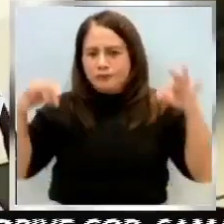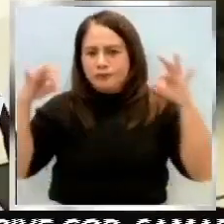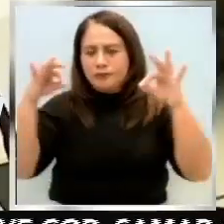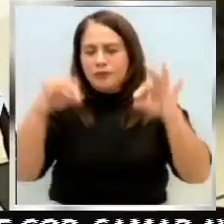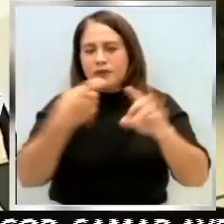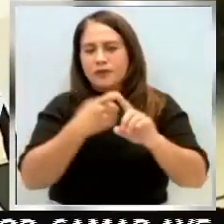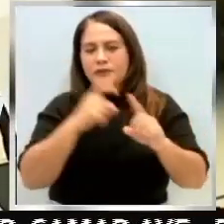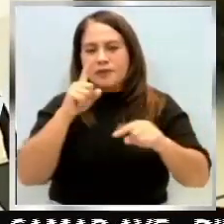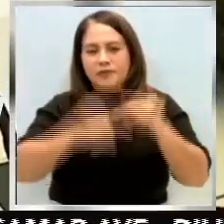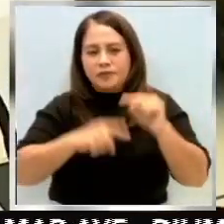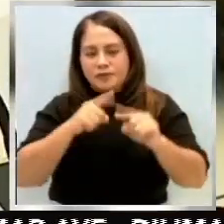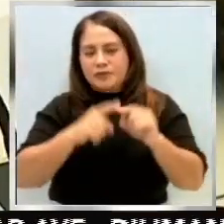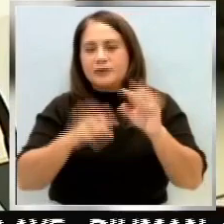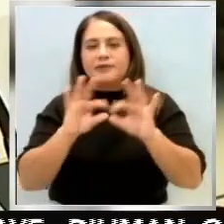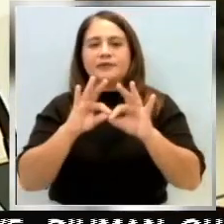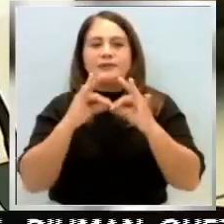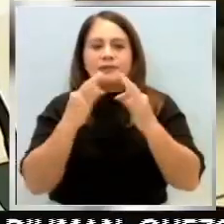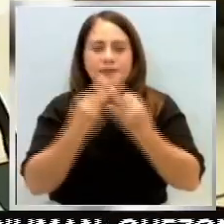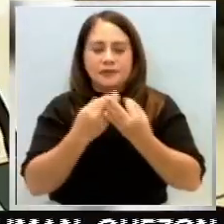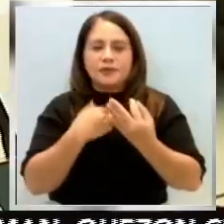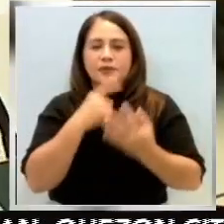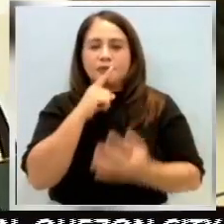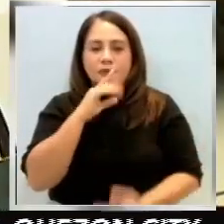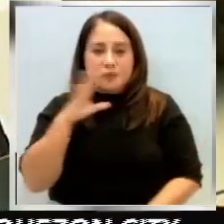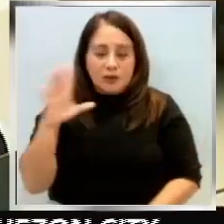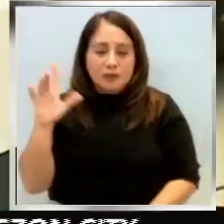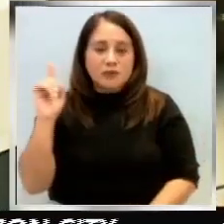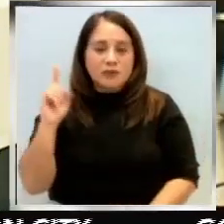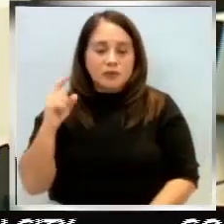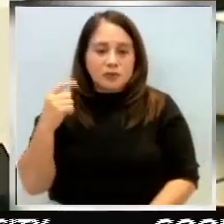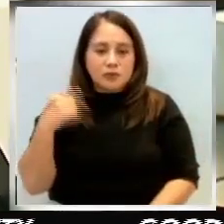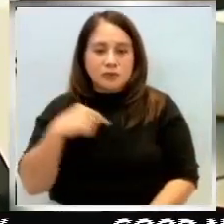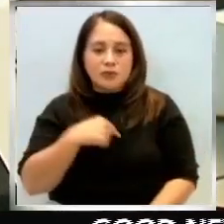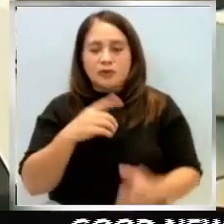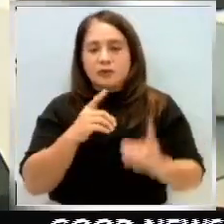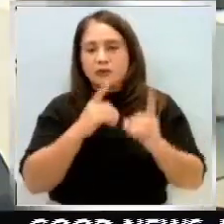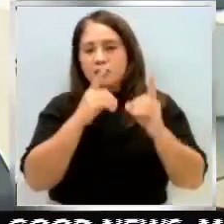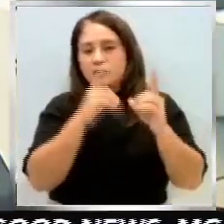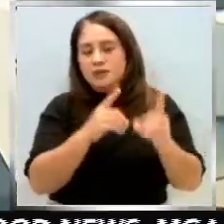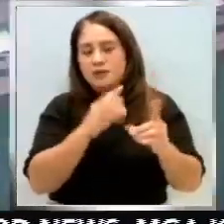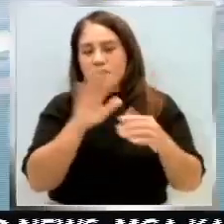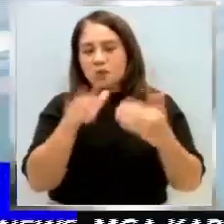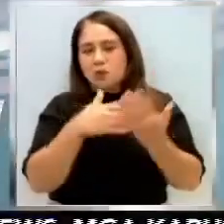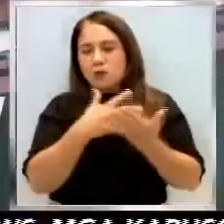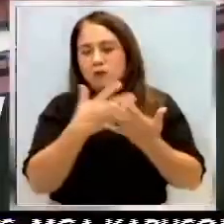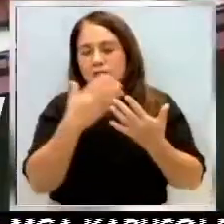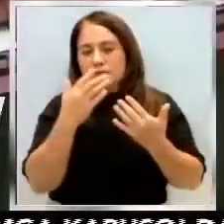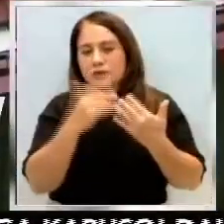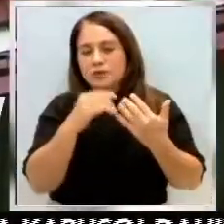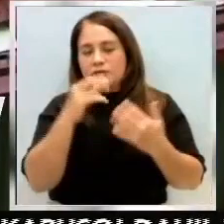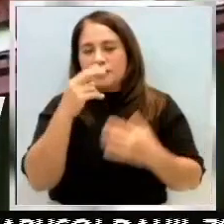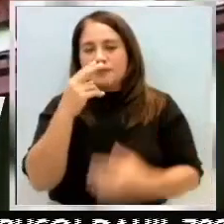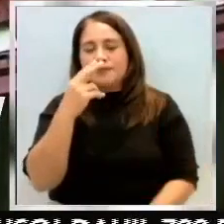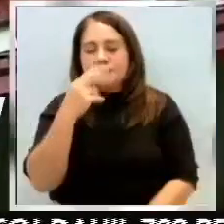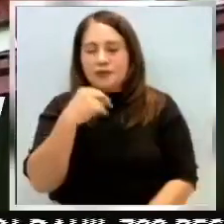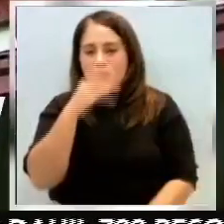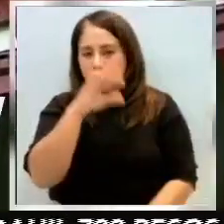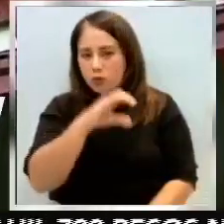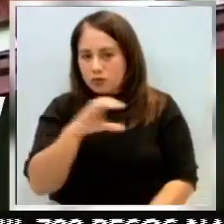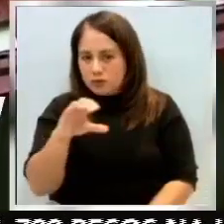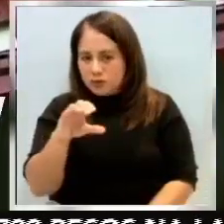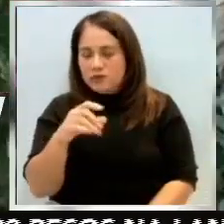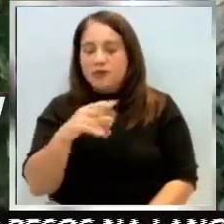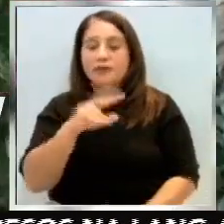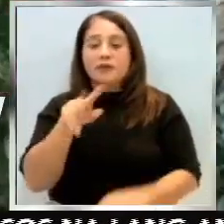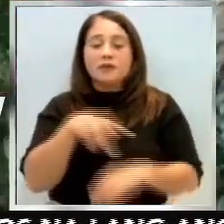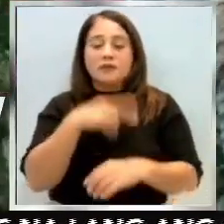family and we promised them that we would donate all of the proceeds to Red Cross. Ang Philippine Red Cross ay tumatanggap ng